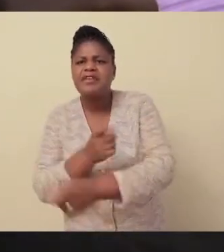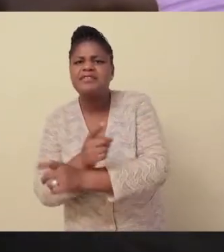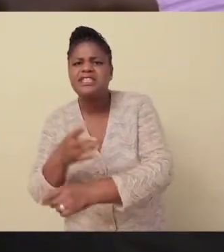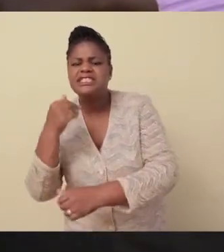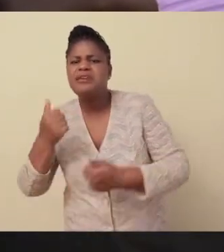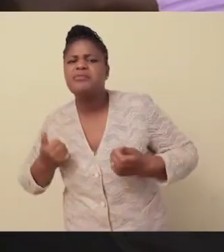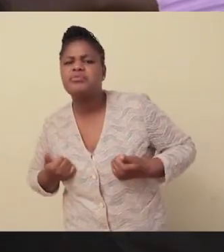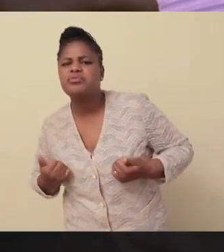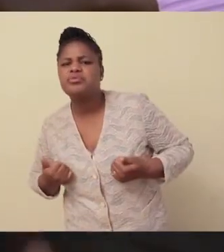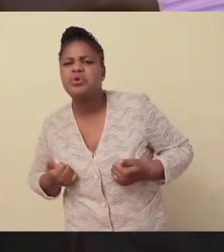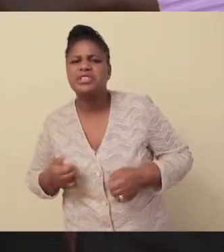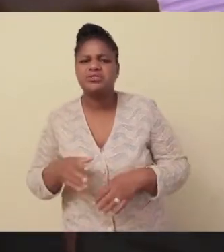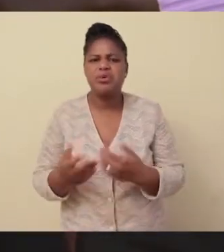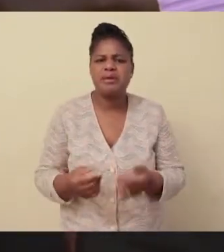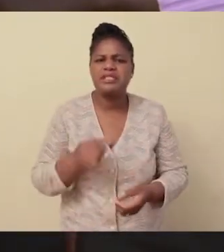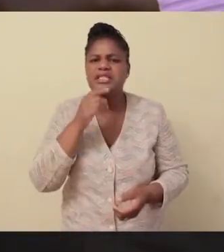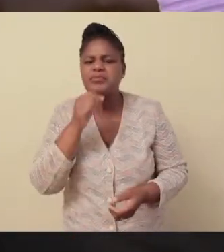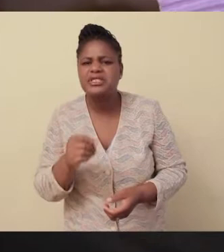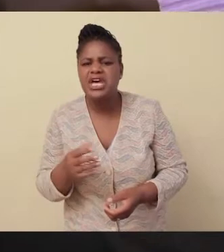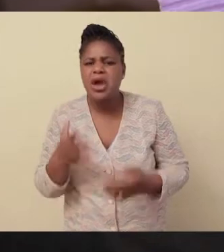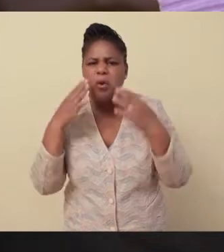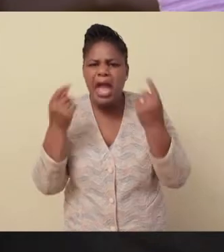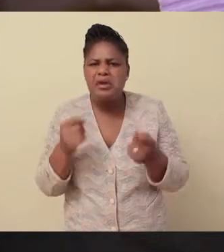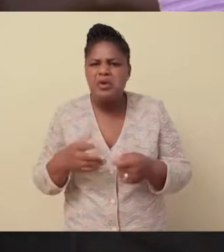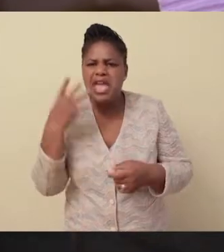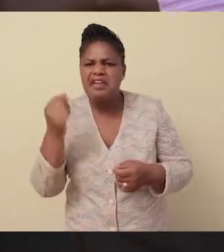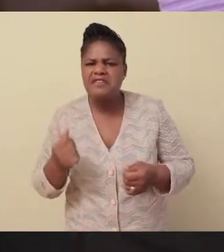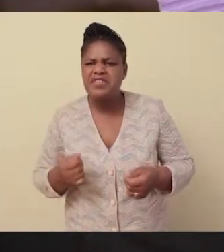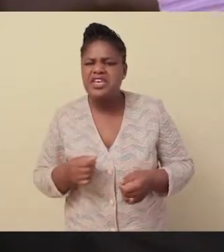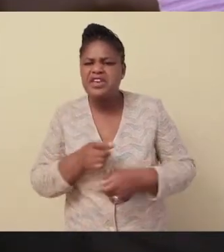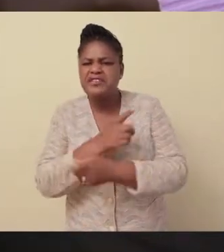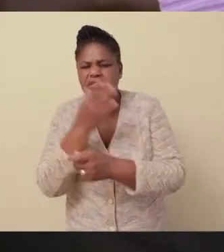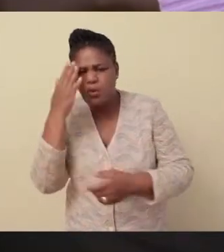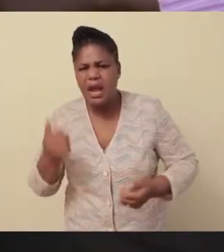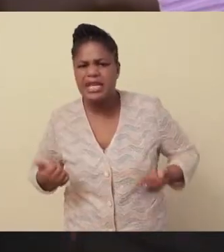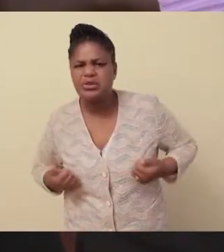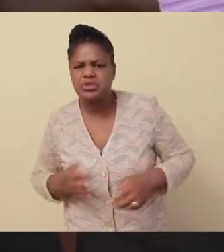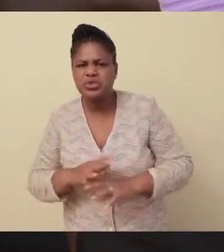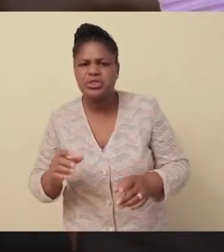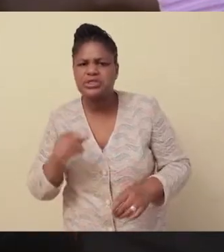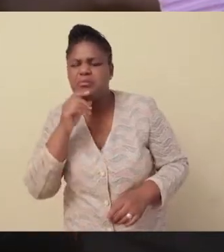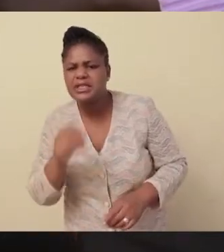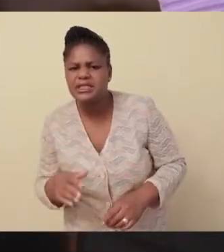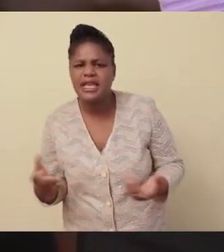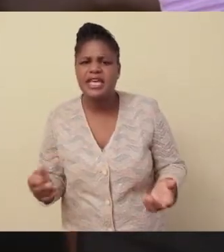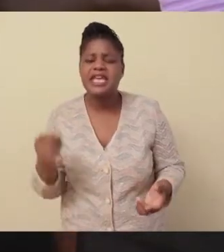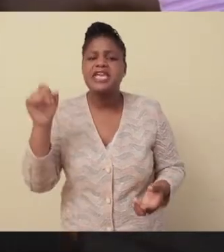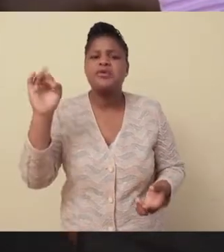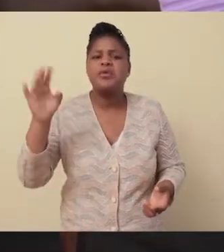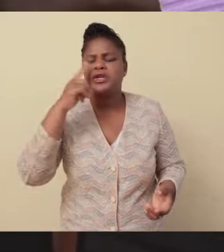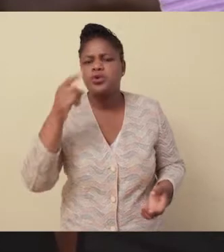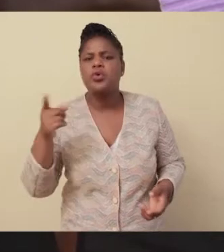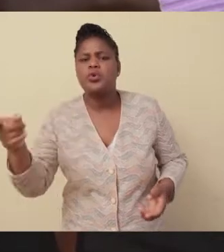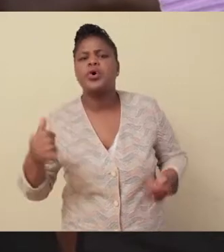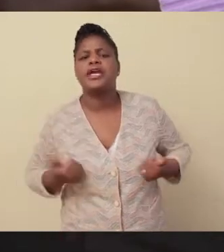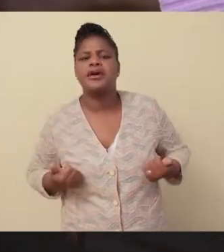unoitire shamwari dzechikomana usingaiti shamwari dzechisikana. Iye ari musikana unokuudza kuti aiwa inoita